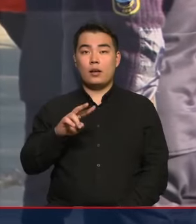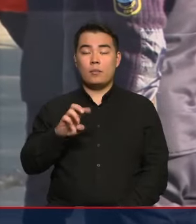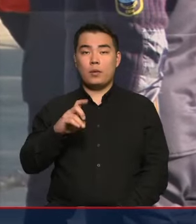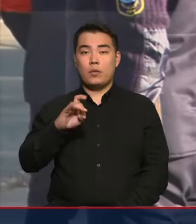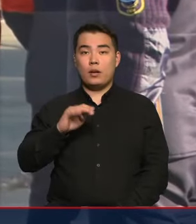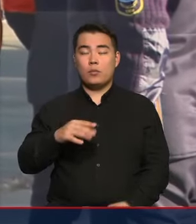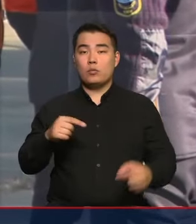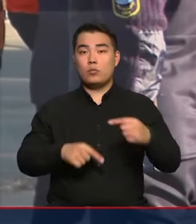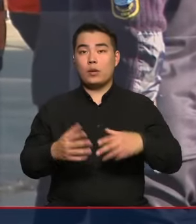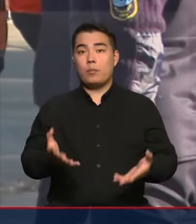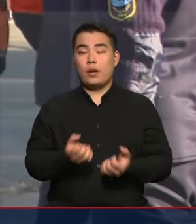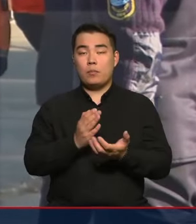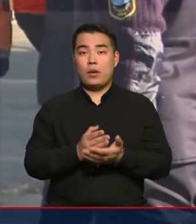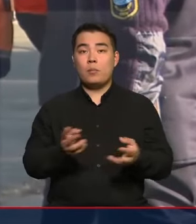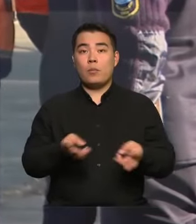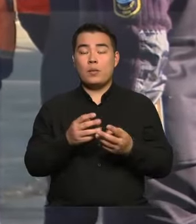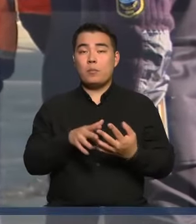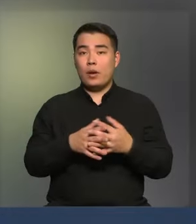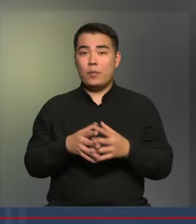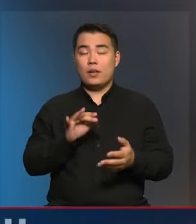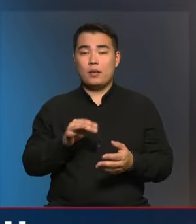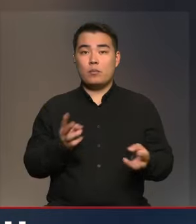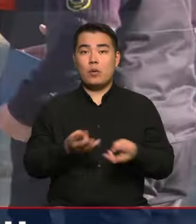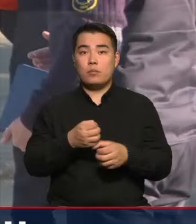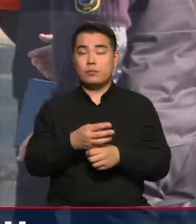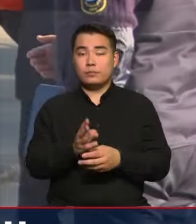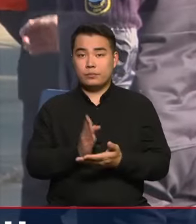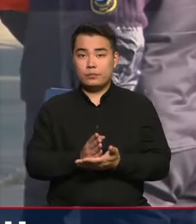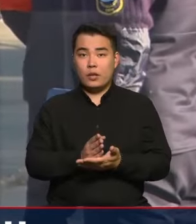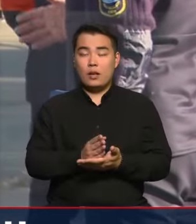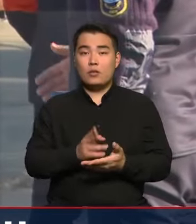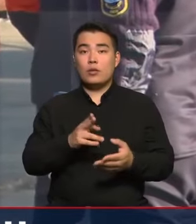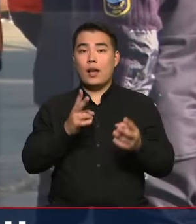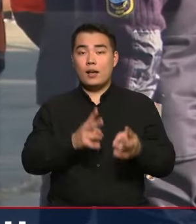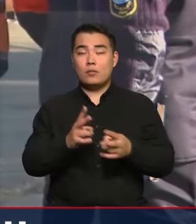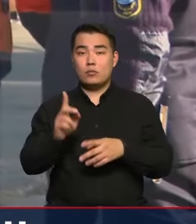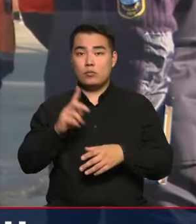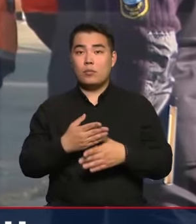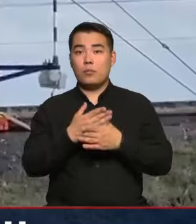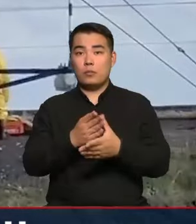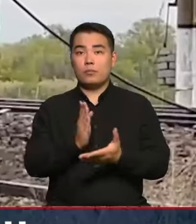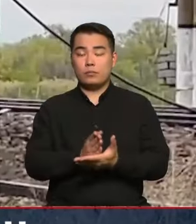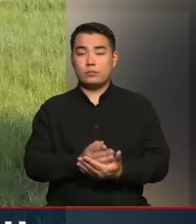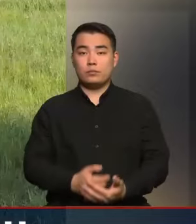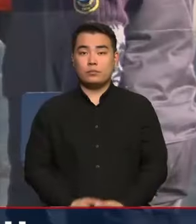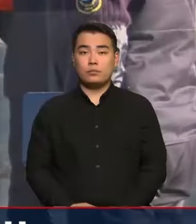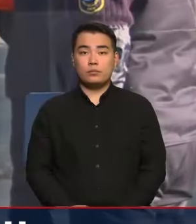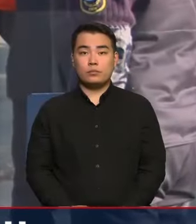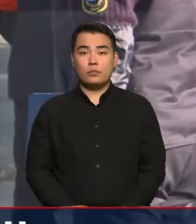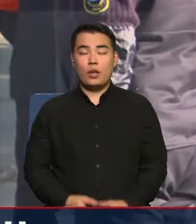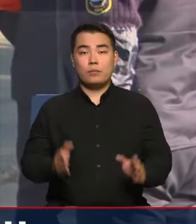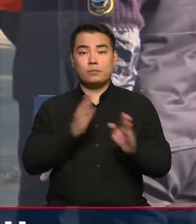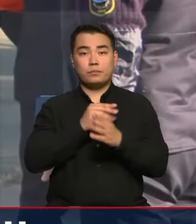жан-жақты құтқарушы. Ол отпен күресіп, өрт сөндіреді. Жол апатына түскендерге де қол ұшын созады.